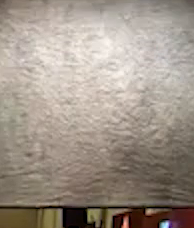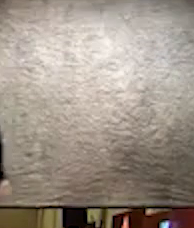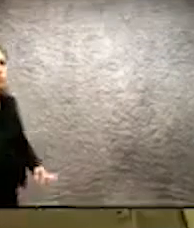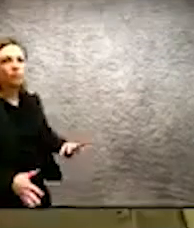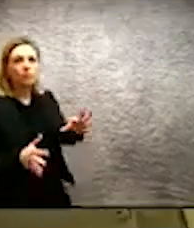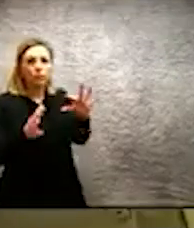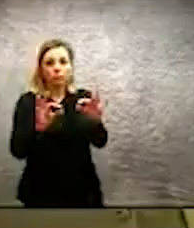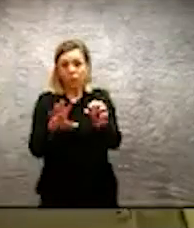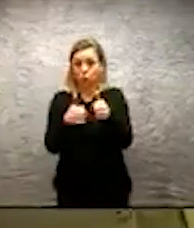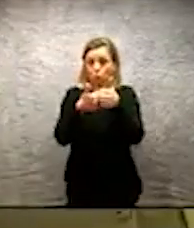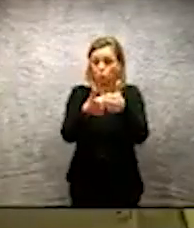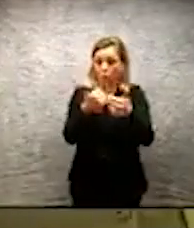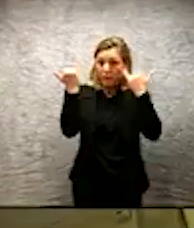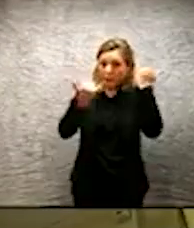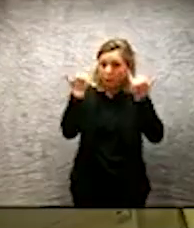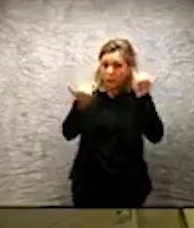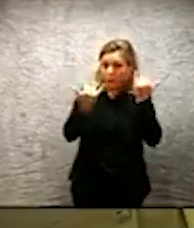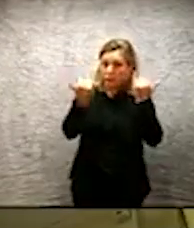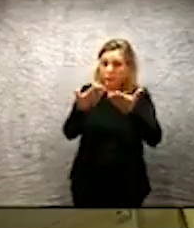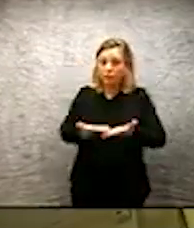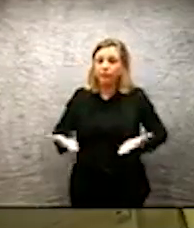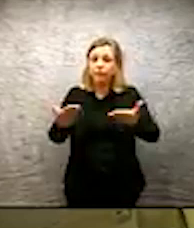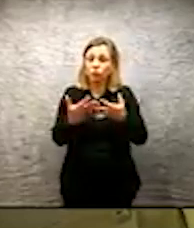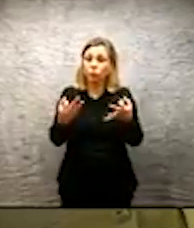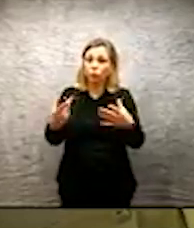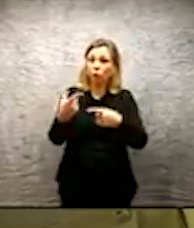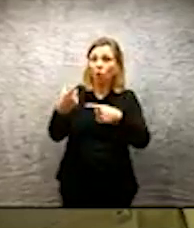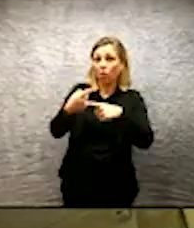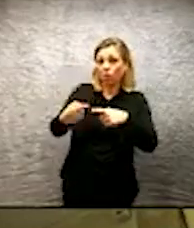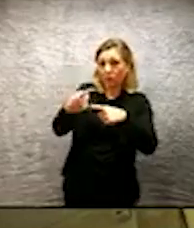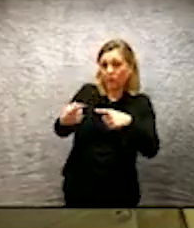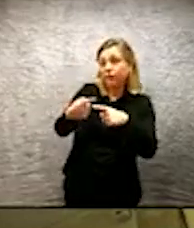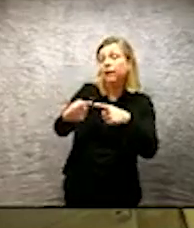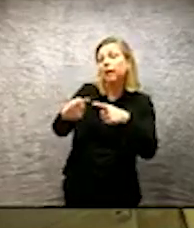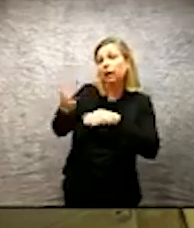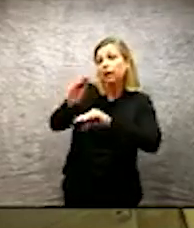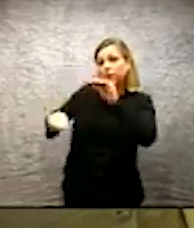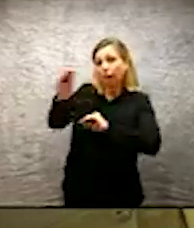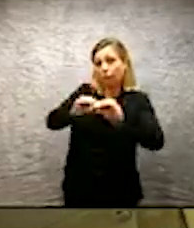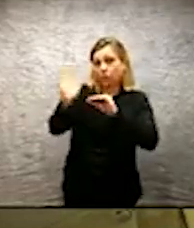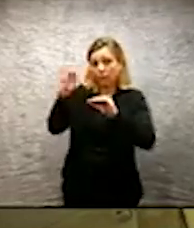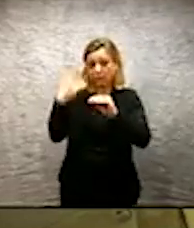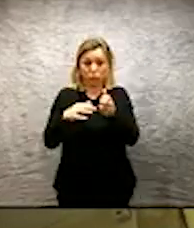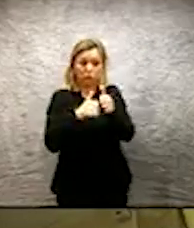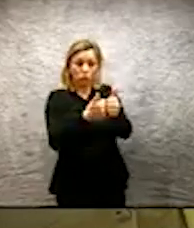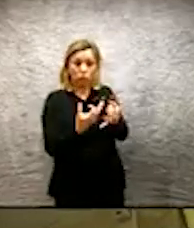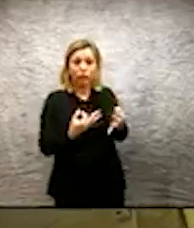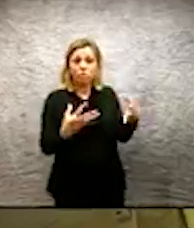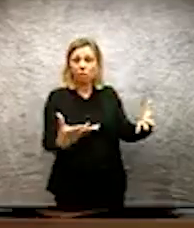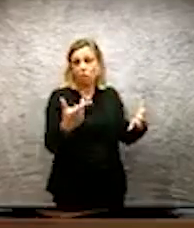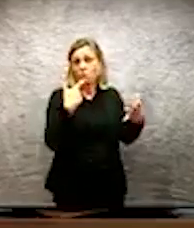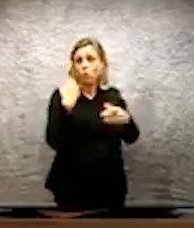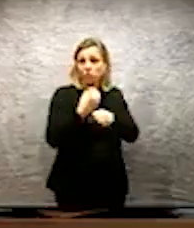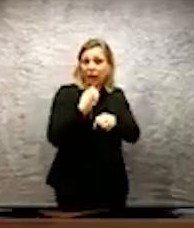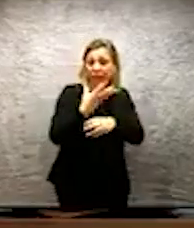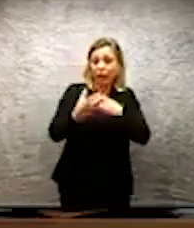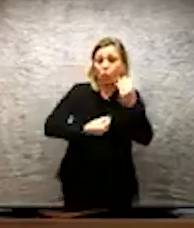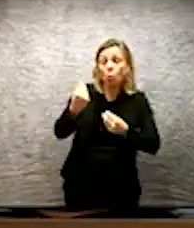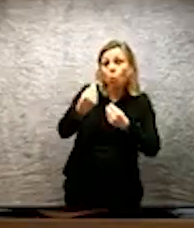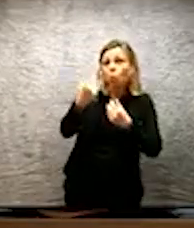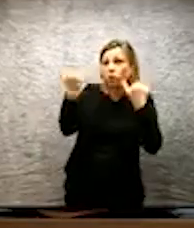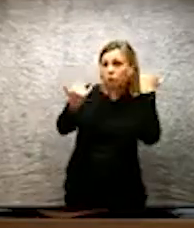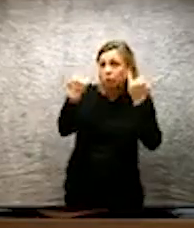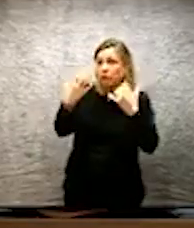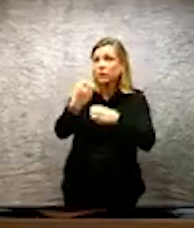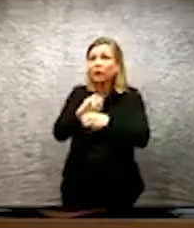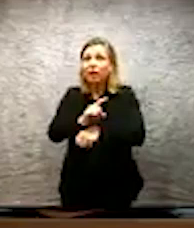partiel thérapeutique, il est suspendu en cas de grève et suspension conservatoire, d'exclusion temporaire ou de service non fait. Application donc